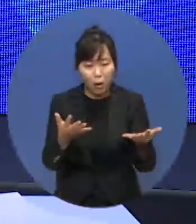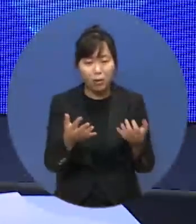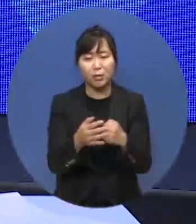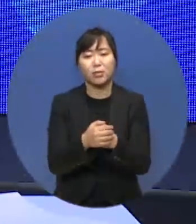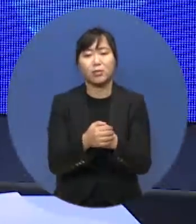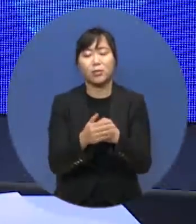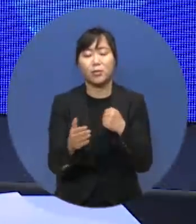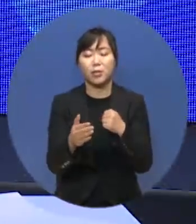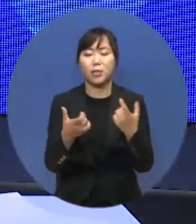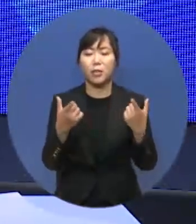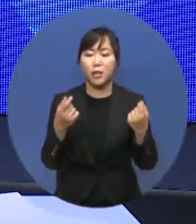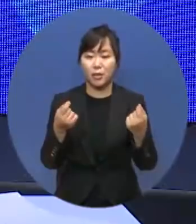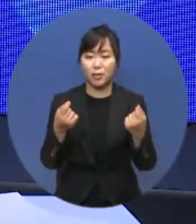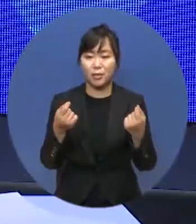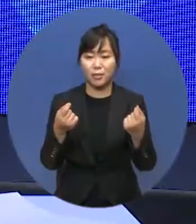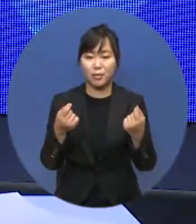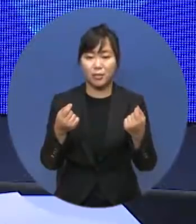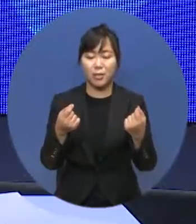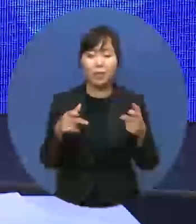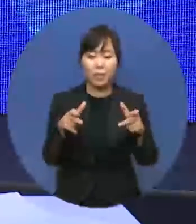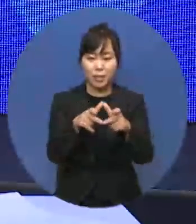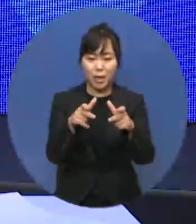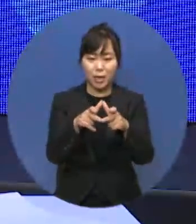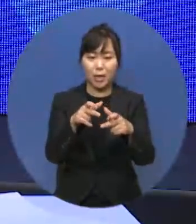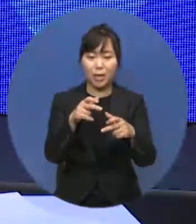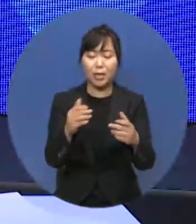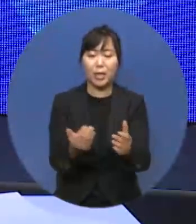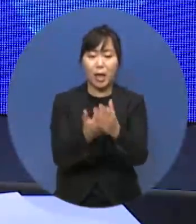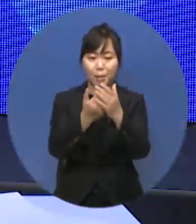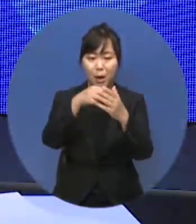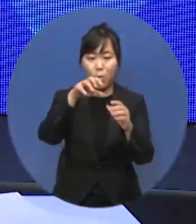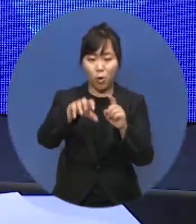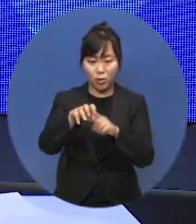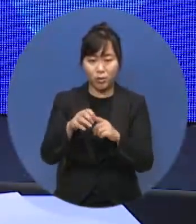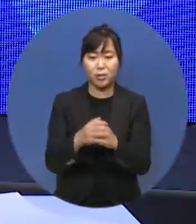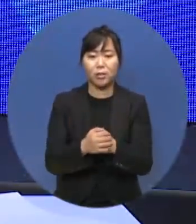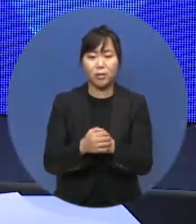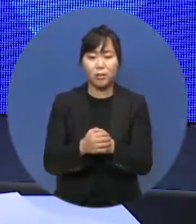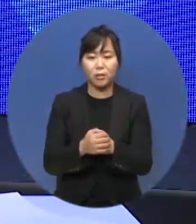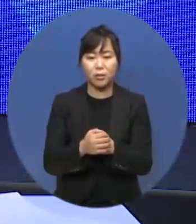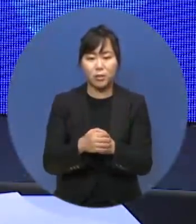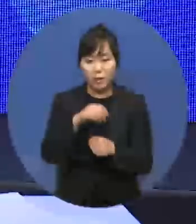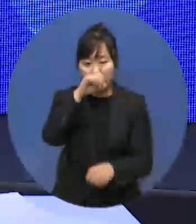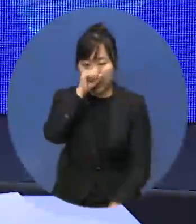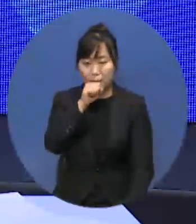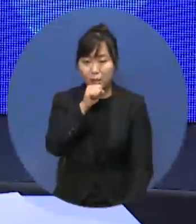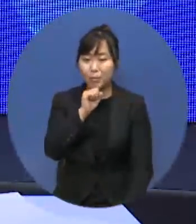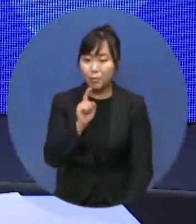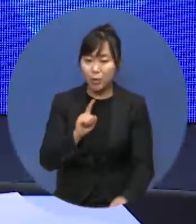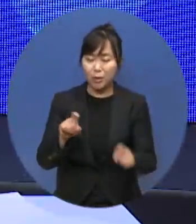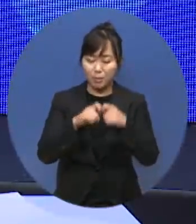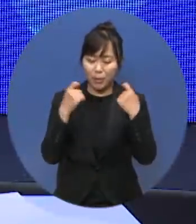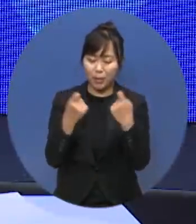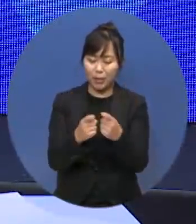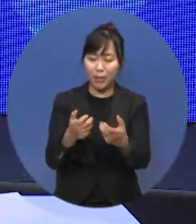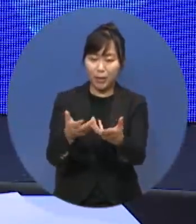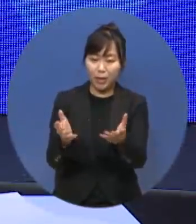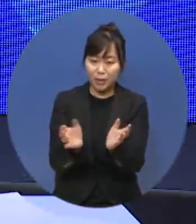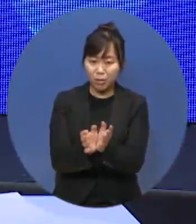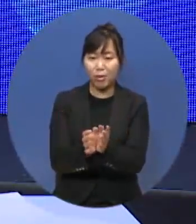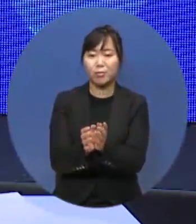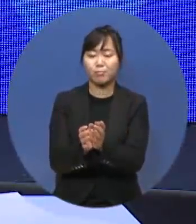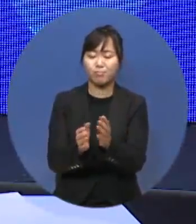없었고 그렇기 때문에 이러한 부분에 있어서 장애인 개발원 같은 경우에는 사실은 이제 좀 또 장점이 이제